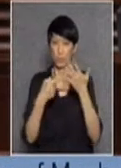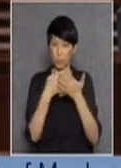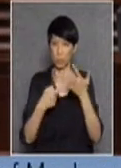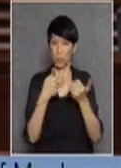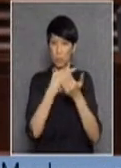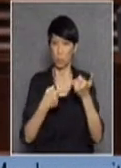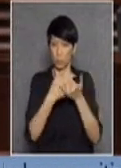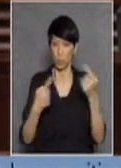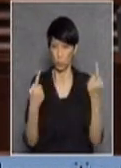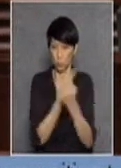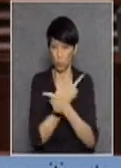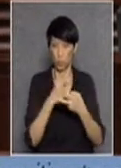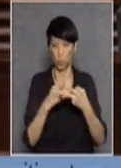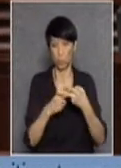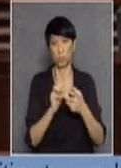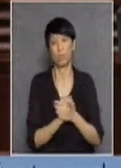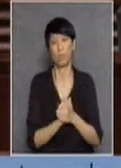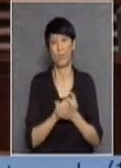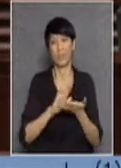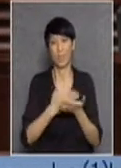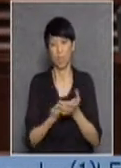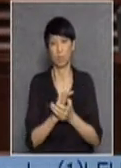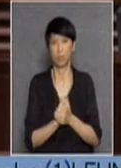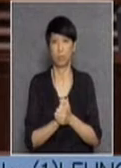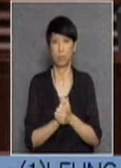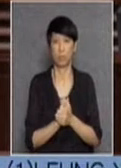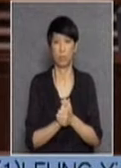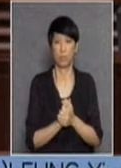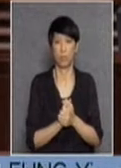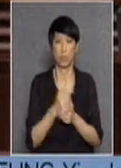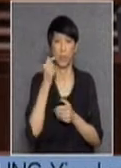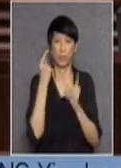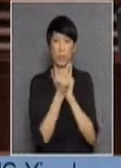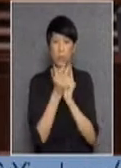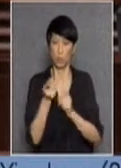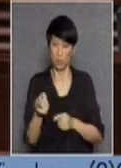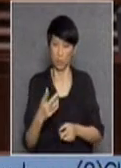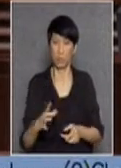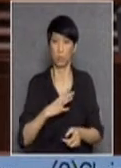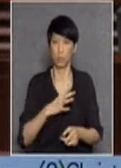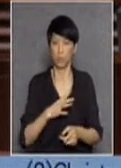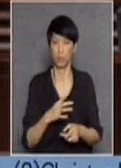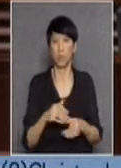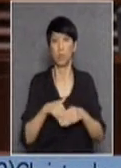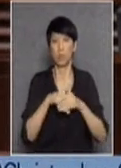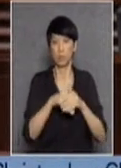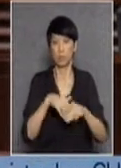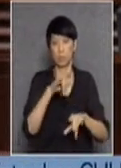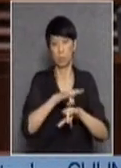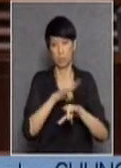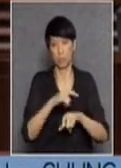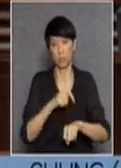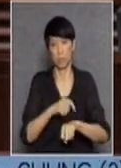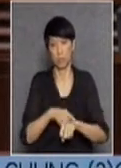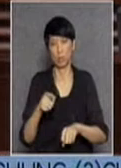很多是这样的人。但当他不可以面对一个这样的情况去领取综援的时候，麻烦你不要说他是